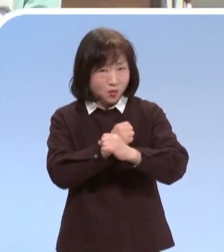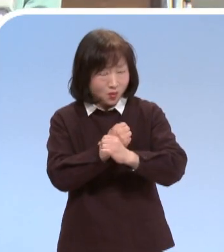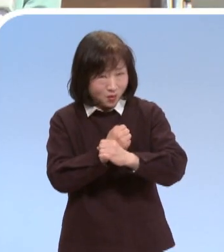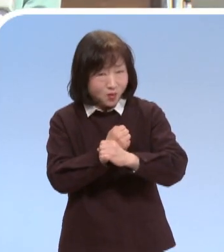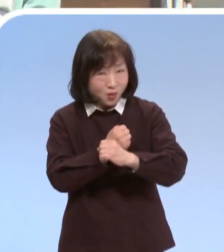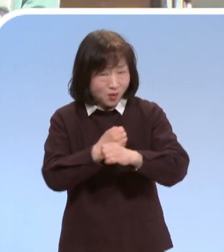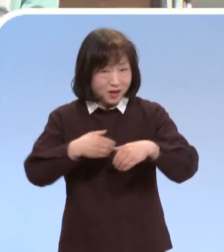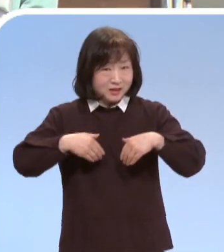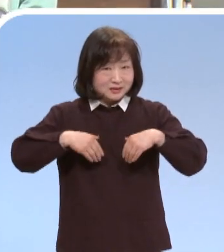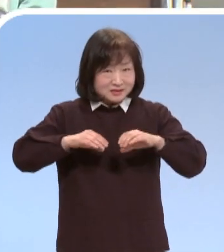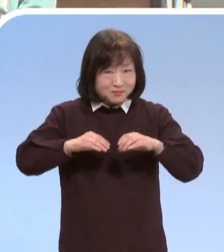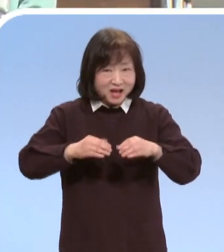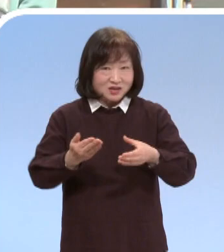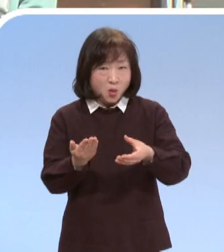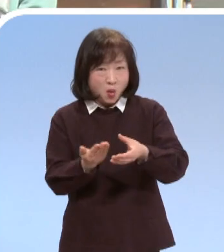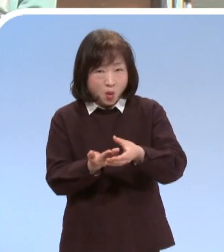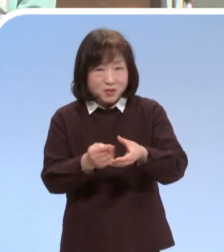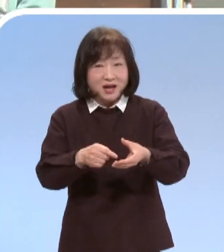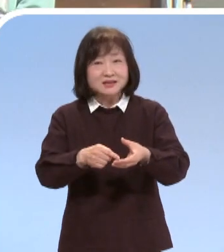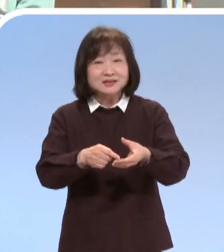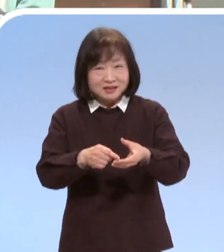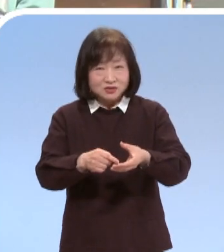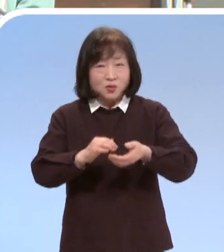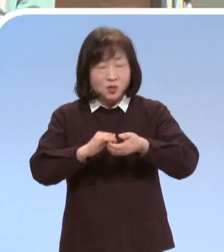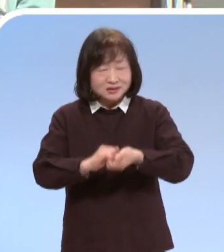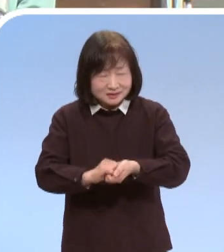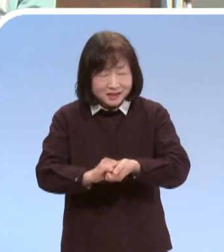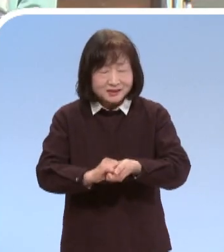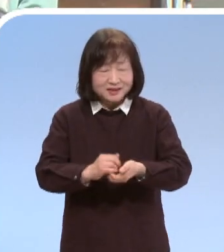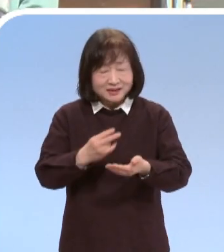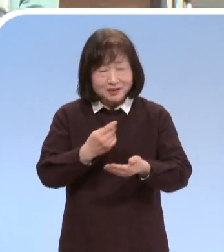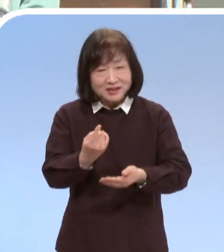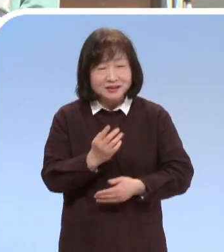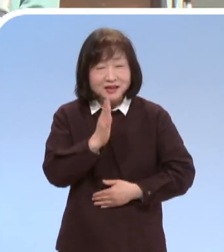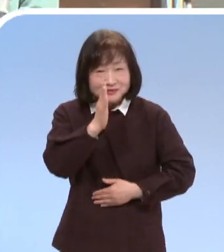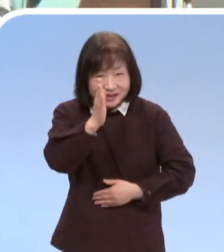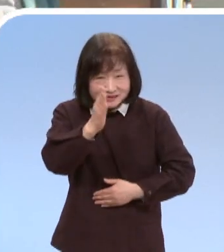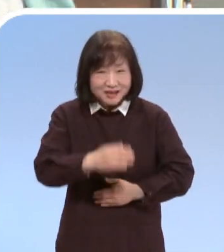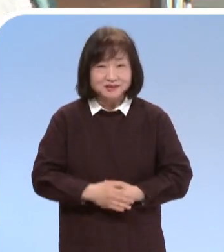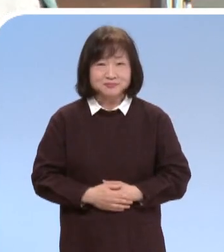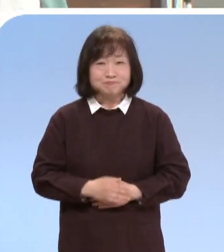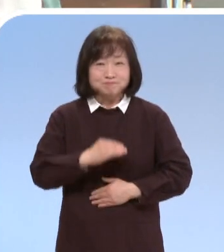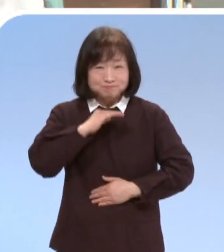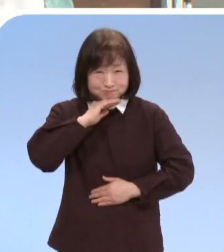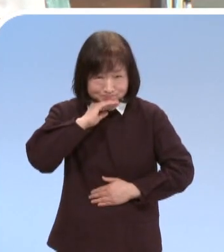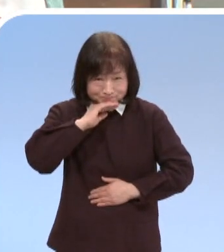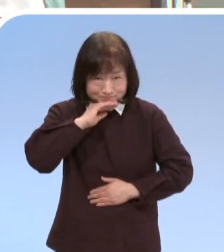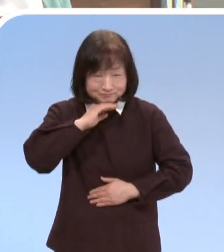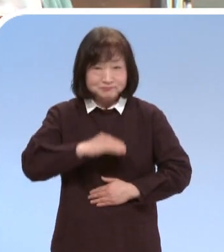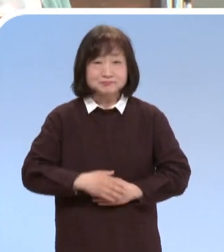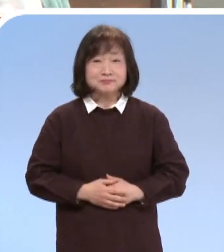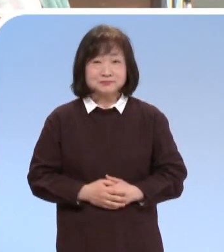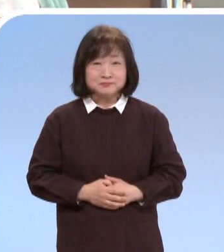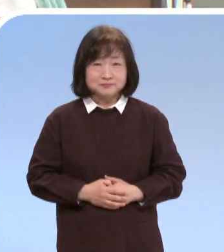った自慢のコッペパンサンドをぜひ食べに来てください。 せーの、お待ちしてます